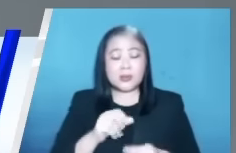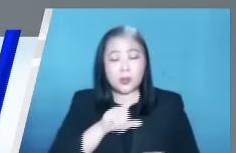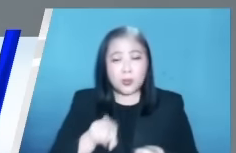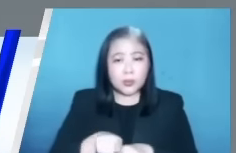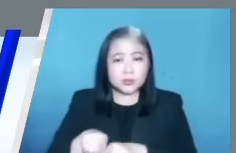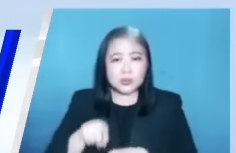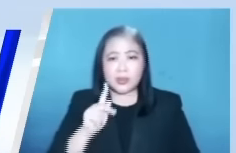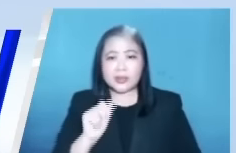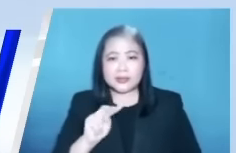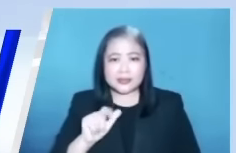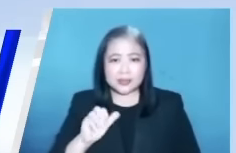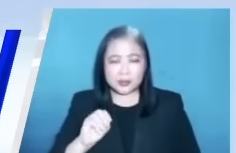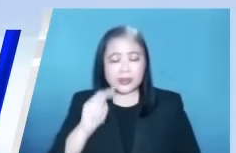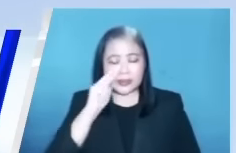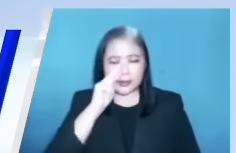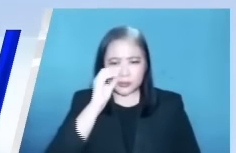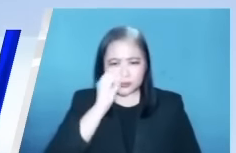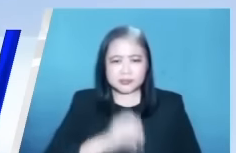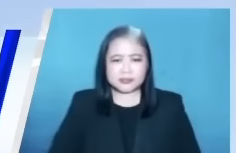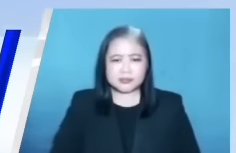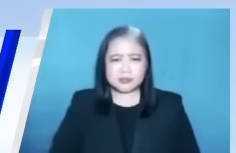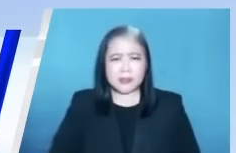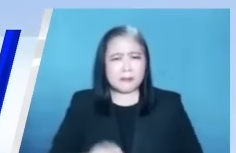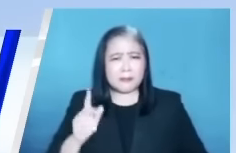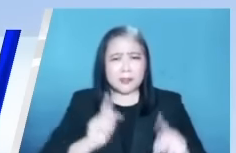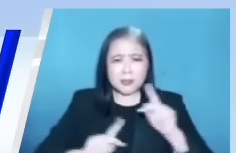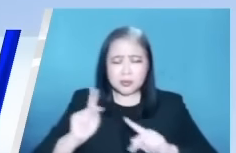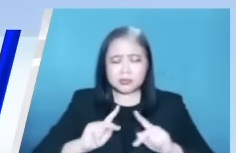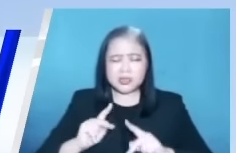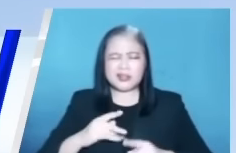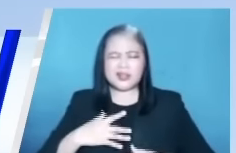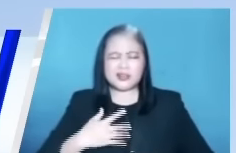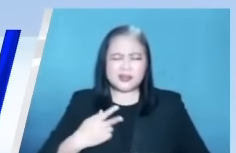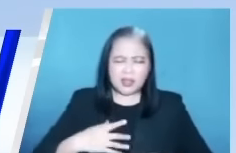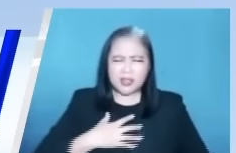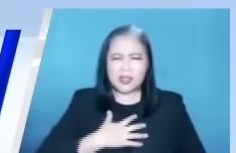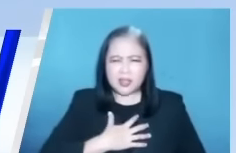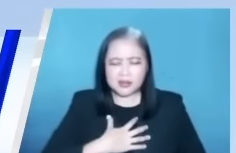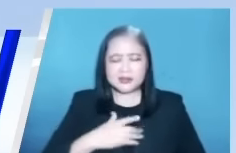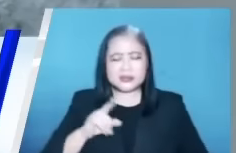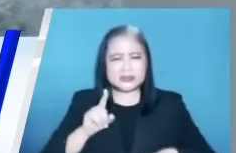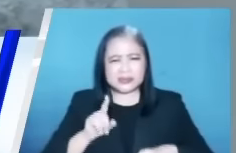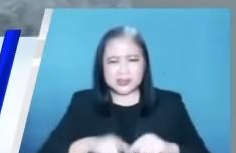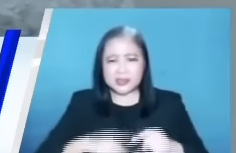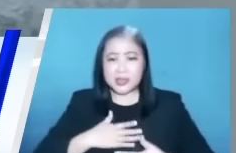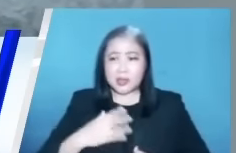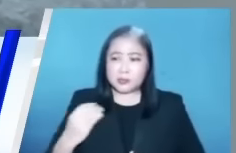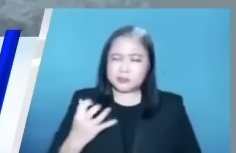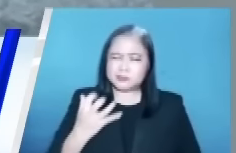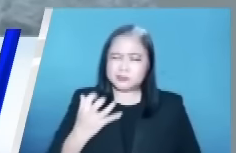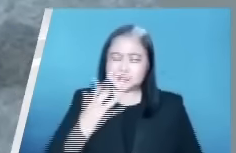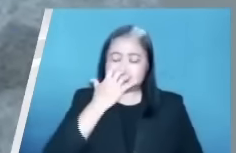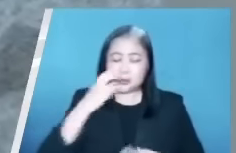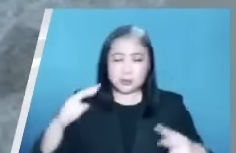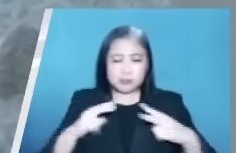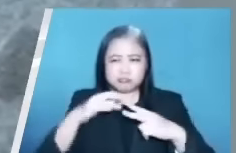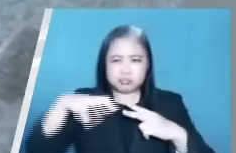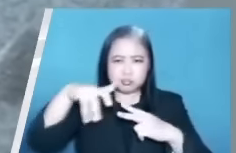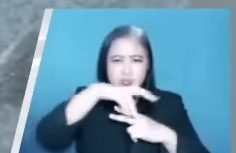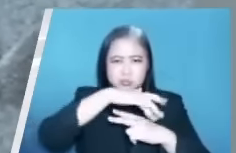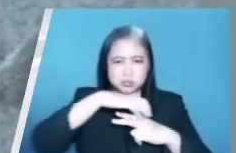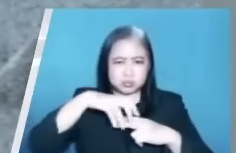sumar raw o sumama ang pakiramdam dahil sa kapal ng abo at alikabok sa paligid payon ng Department